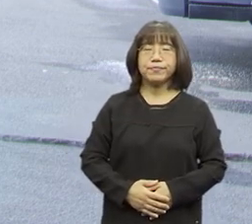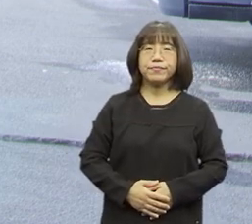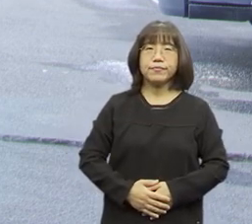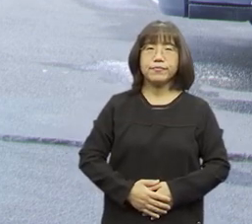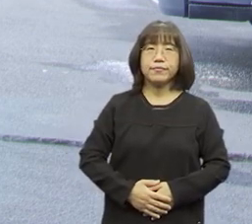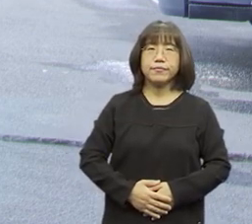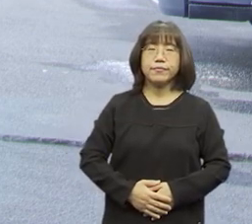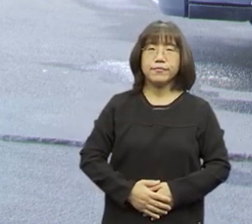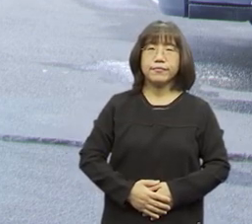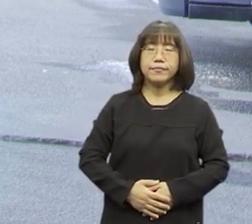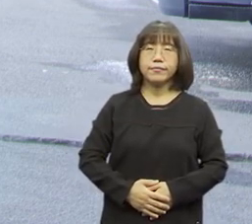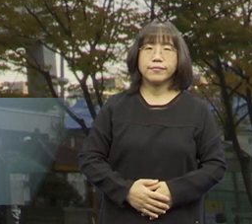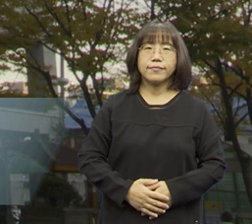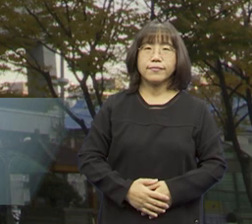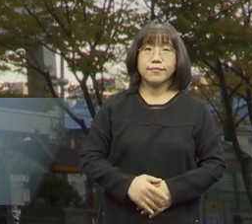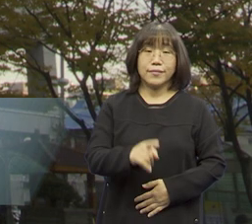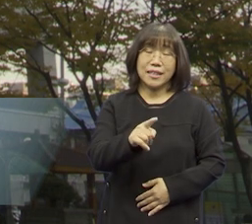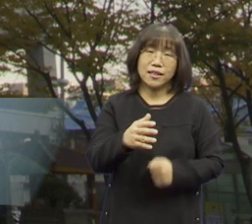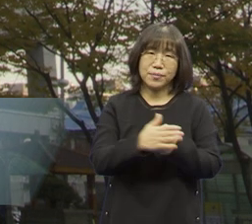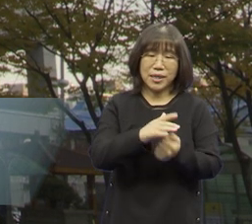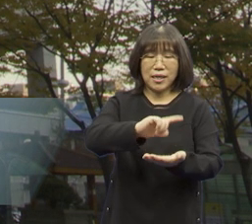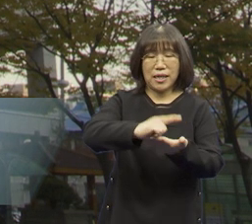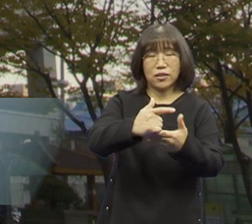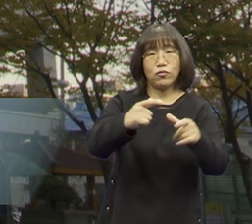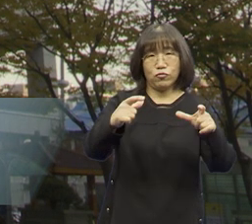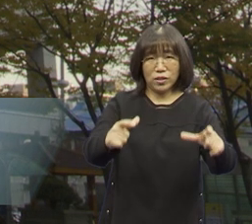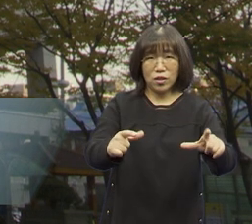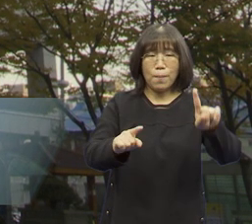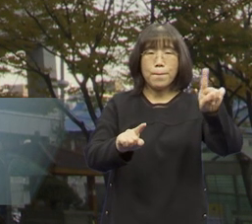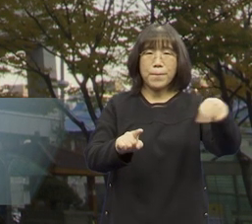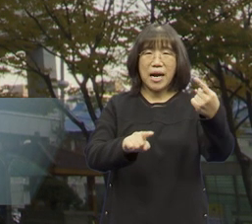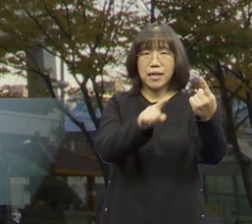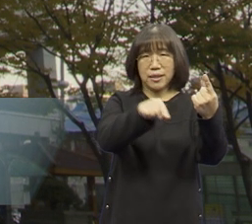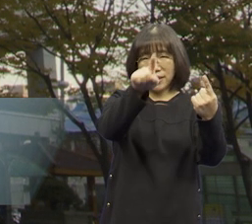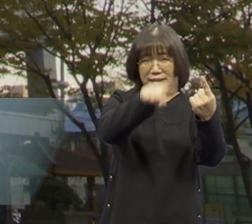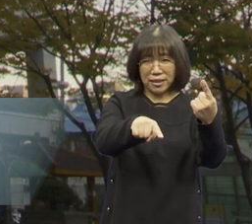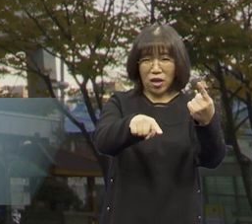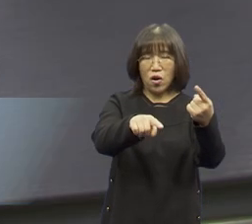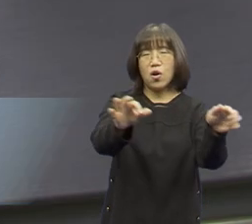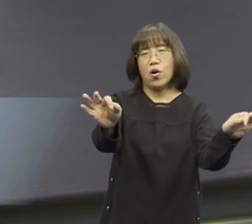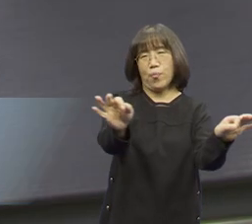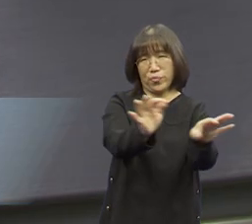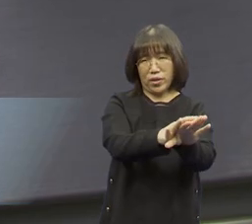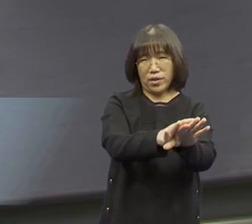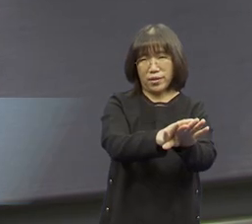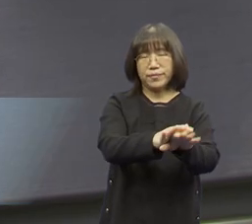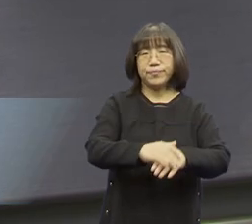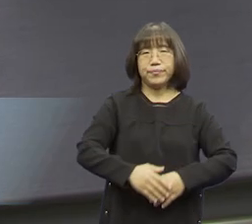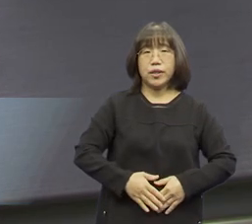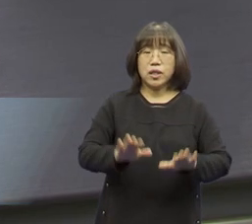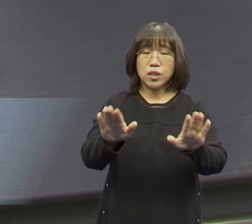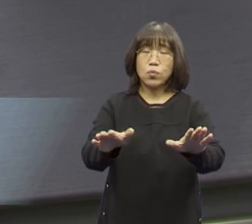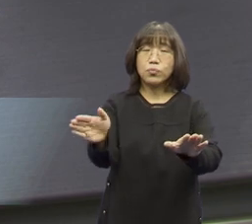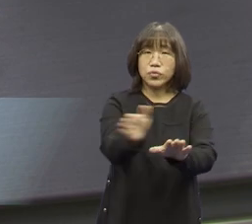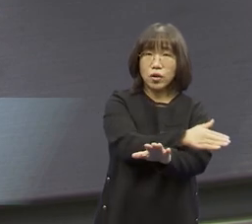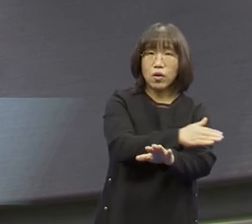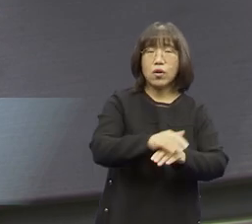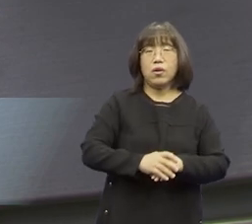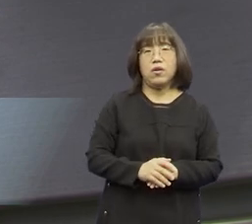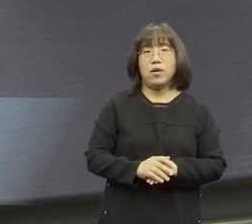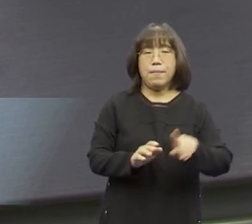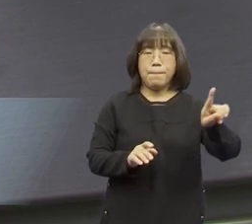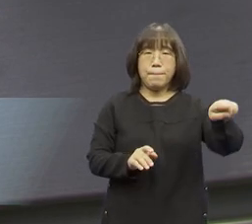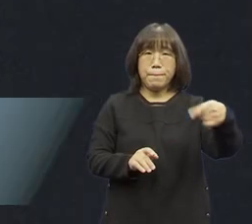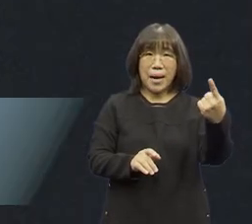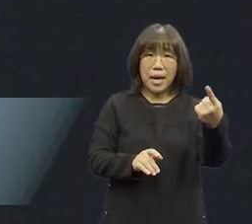무리가 많이 없는거 이에 강서구가 100m 짜리 종량제 봉투를 업체 기로 했습니다 이달부터 100리터